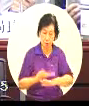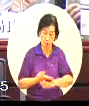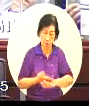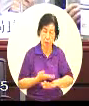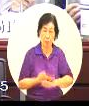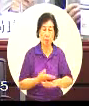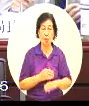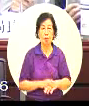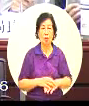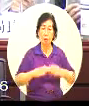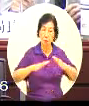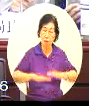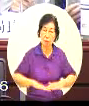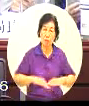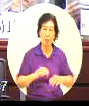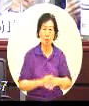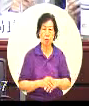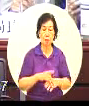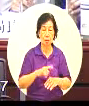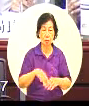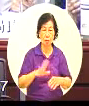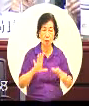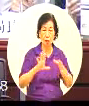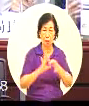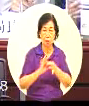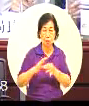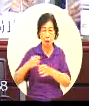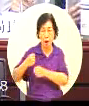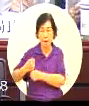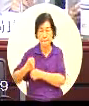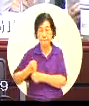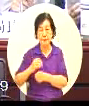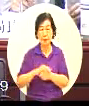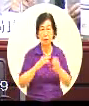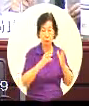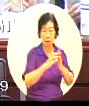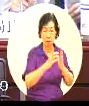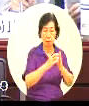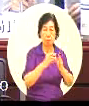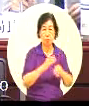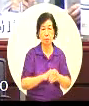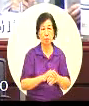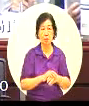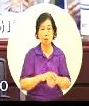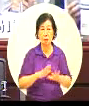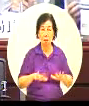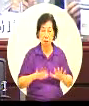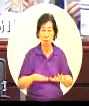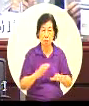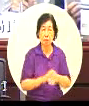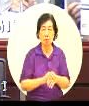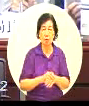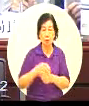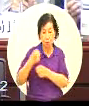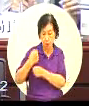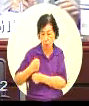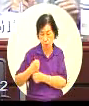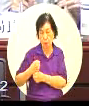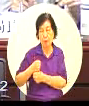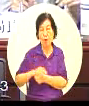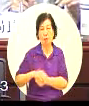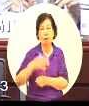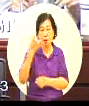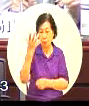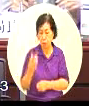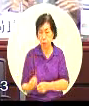但是兵役局的部分吼，即摆确实，咱的做兵愈来愈少，吼、哦，